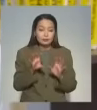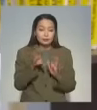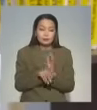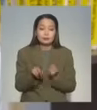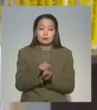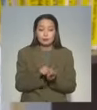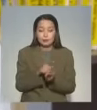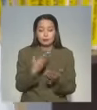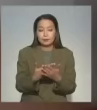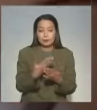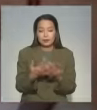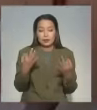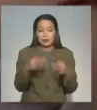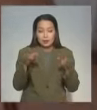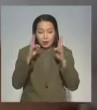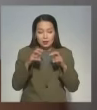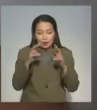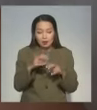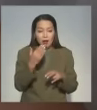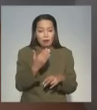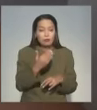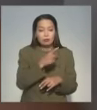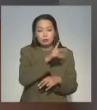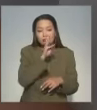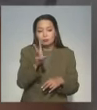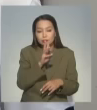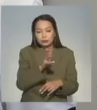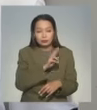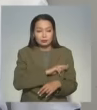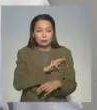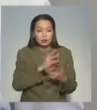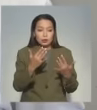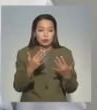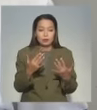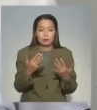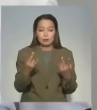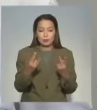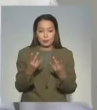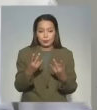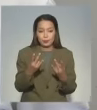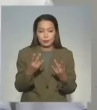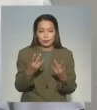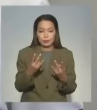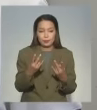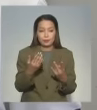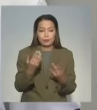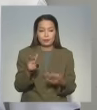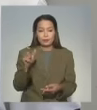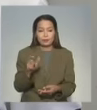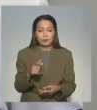изменения. Например, разрешить проверять работодателей, говорят судоисполнители. К сожалению, на законодательном уровне заставить